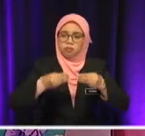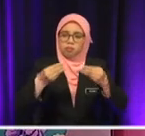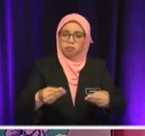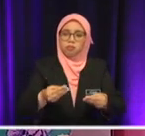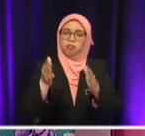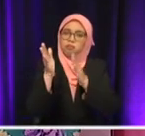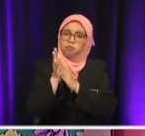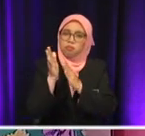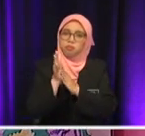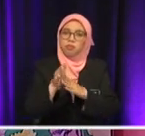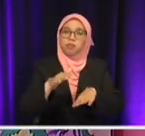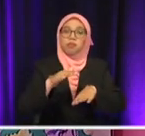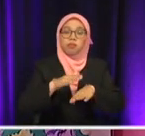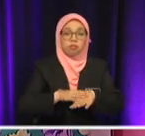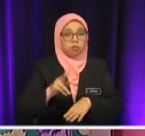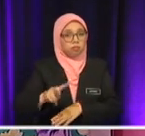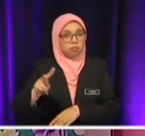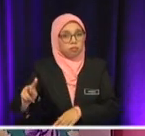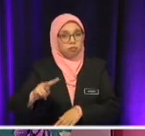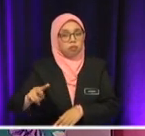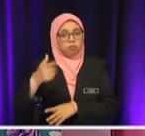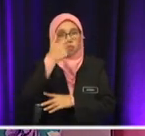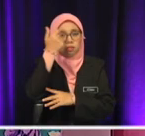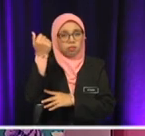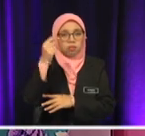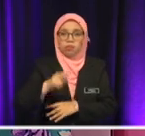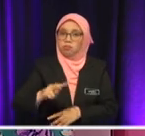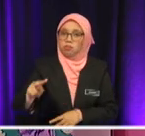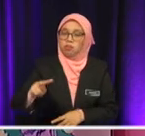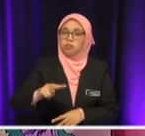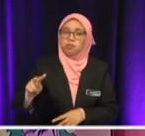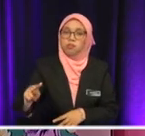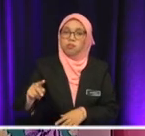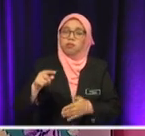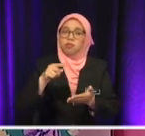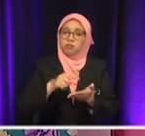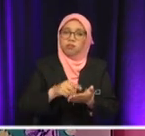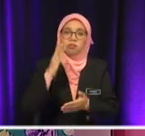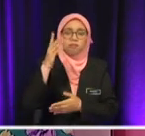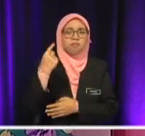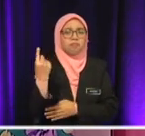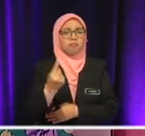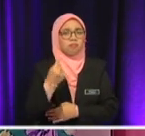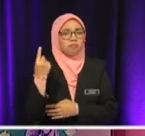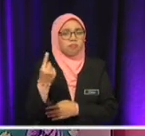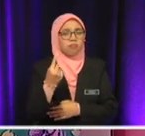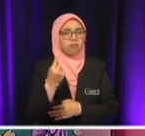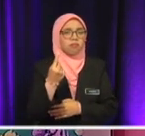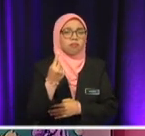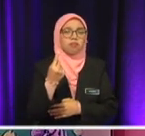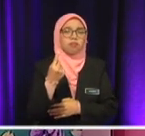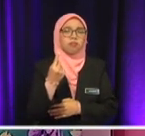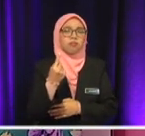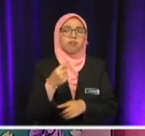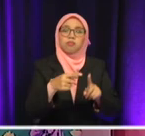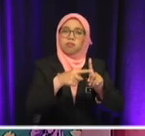kerana apabila diberikan pujian dan penghargaan, kanak-kanak ini akan sentiasa optimis, akan sentiasa positif untuk